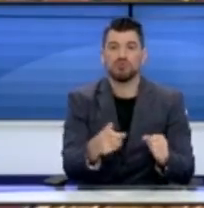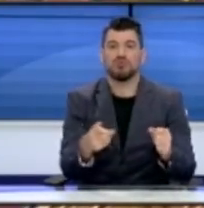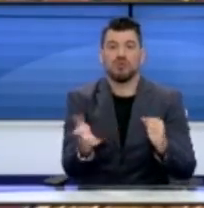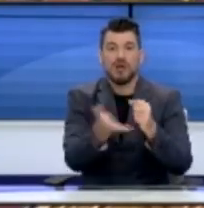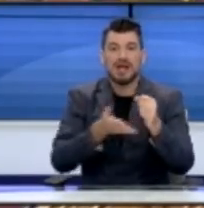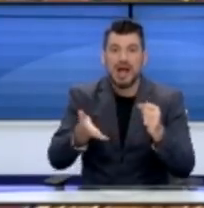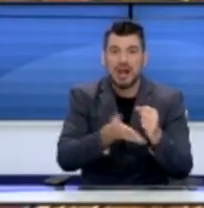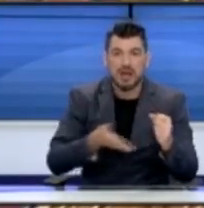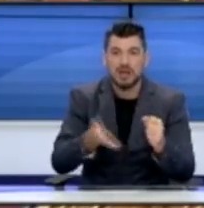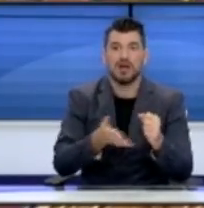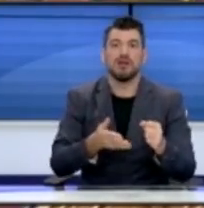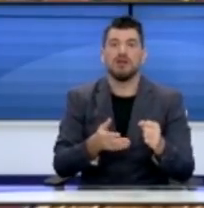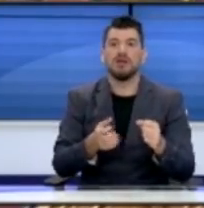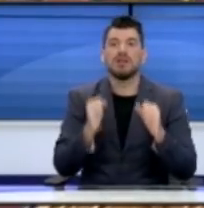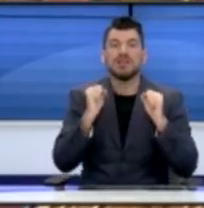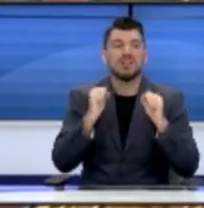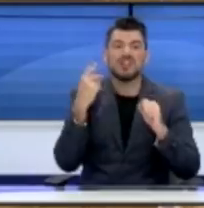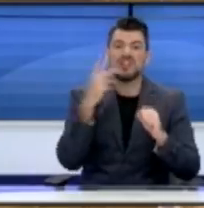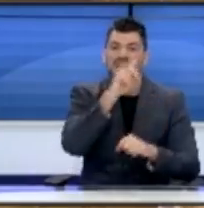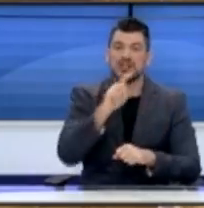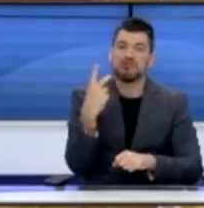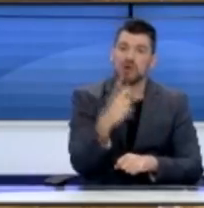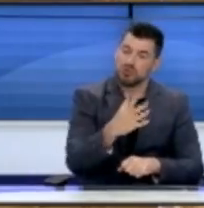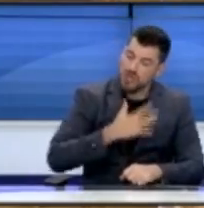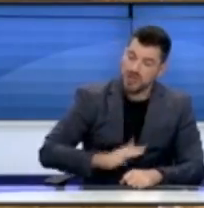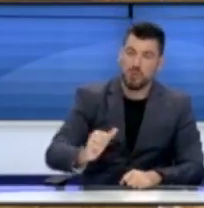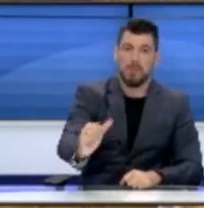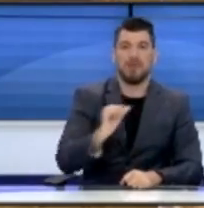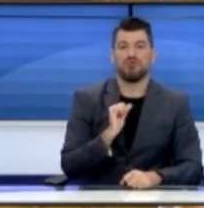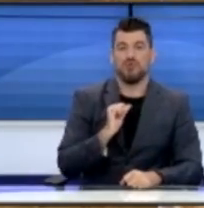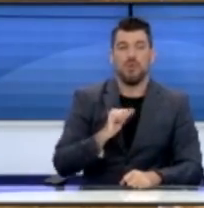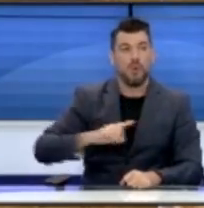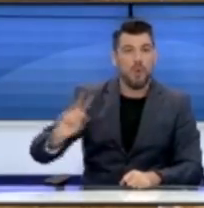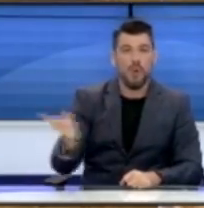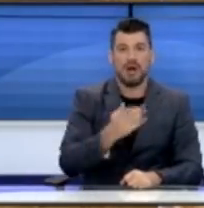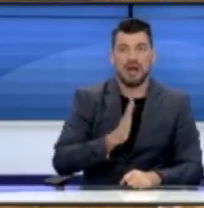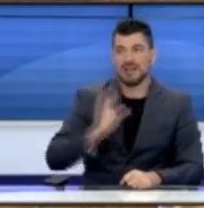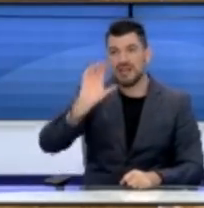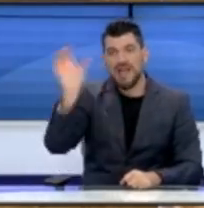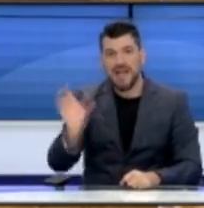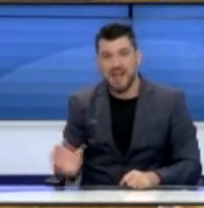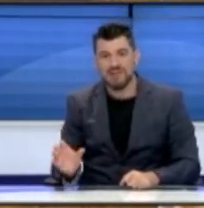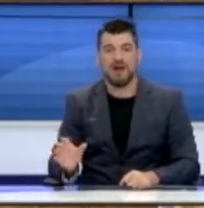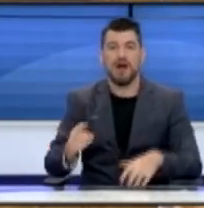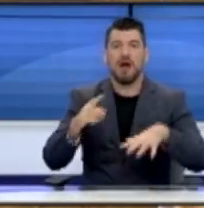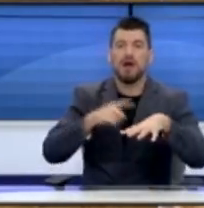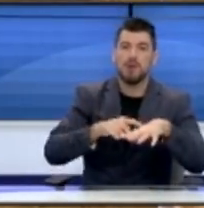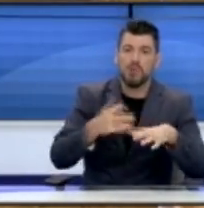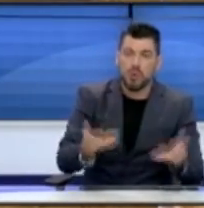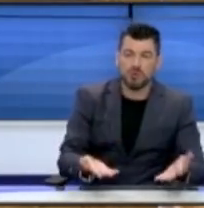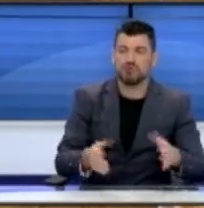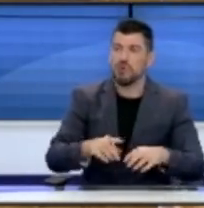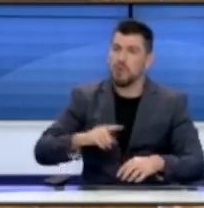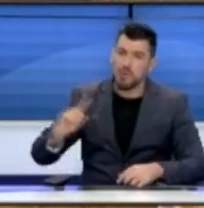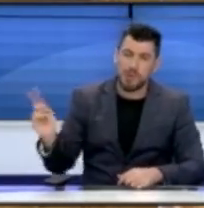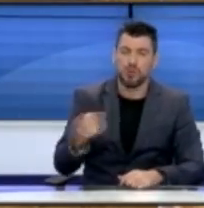το βιός τους, το εισόδημά τους. Αυτό θέλουν οι κάτοικοι στην Εύβοια, στην Ηλία, στην Αρκαδία, τη Μεσσηνία, σε